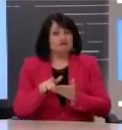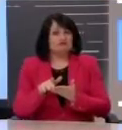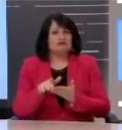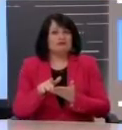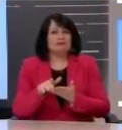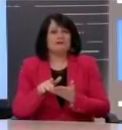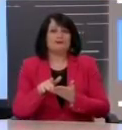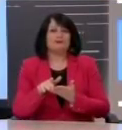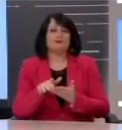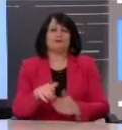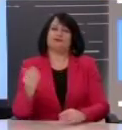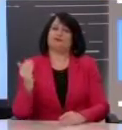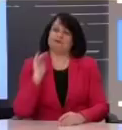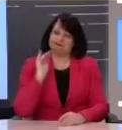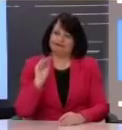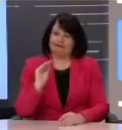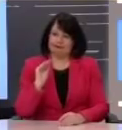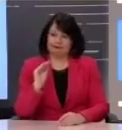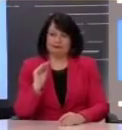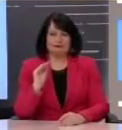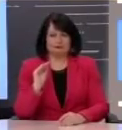για το οποίο ζητήθηκε